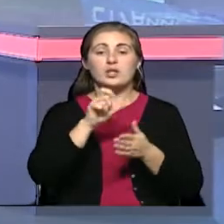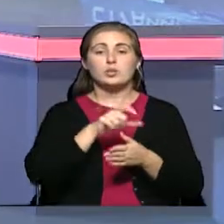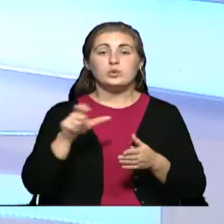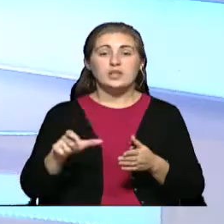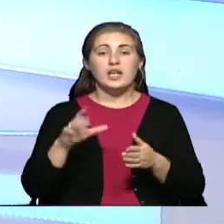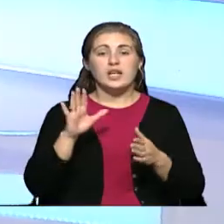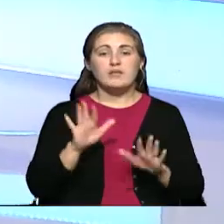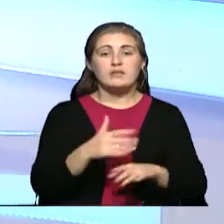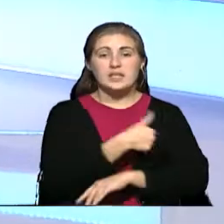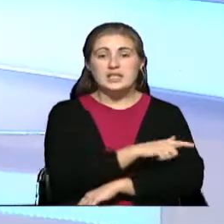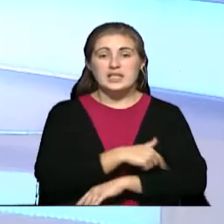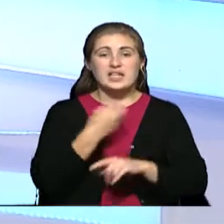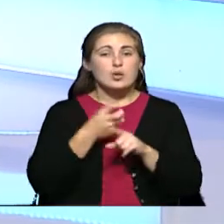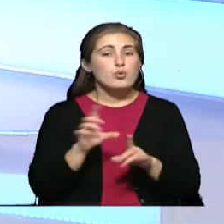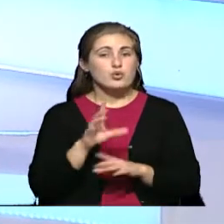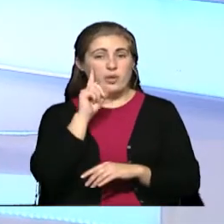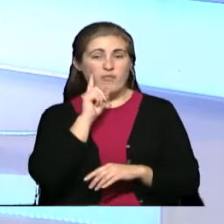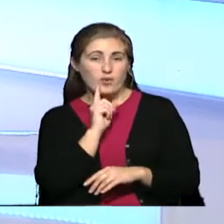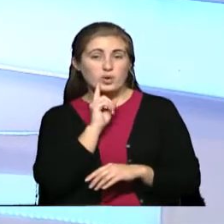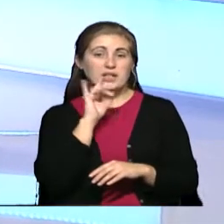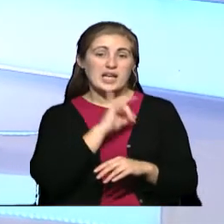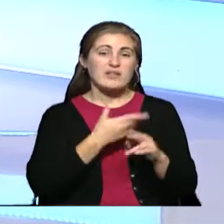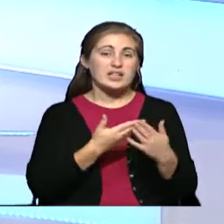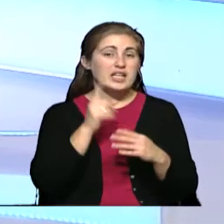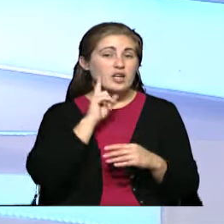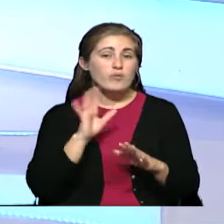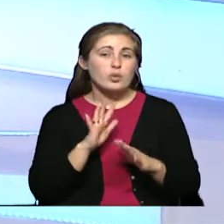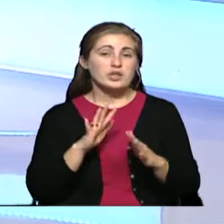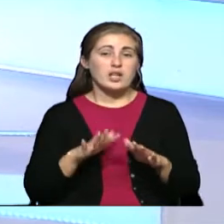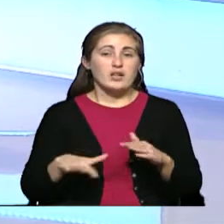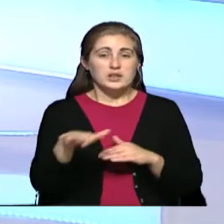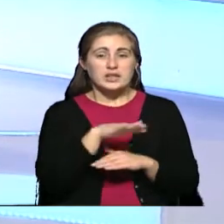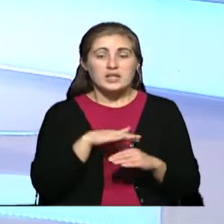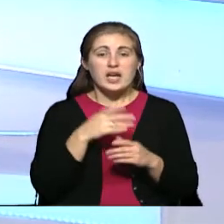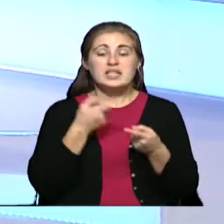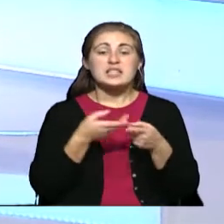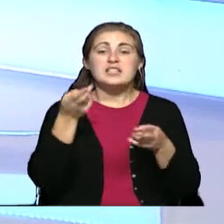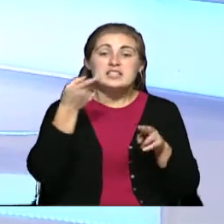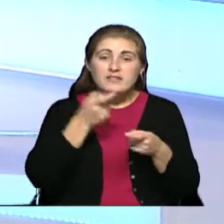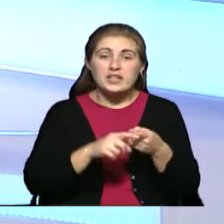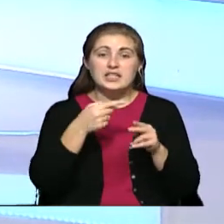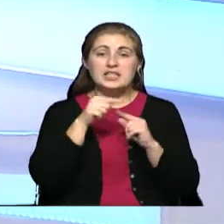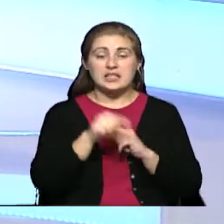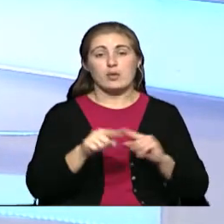очень комфортные. И вот эта некомфортная среда на сегодняшний день, она связана именно с тем, что